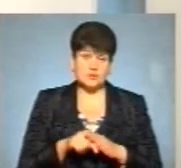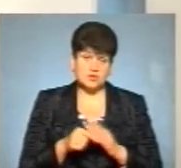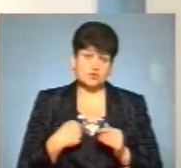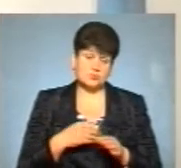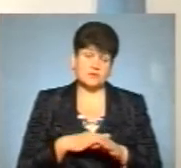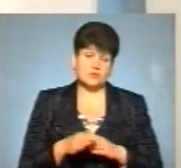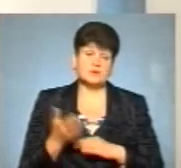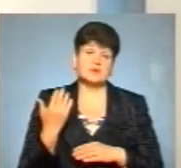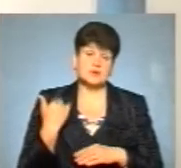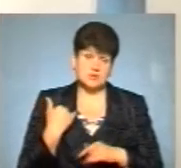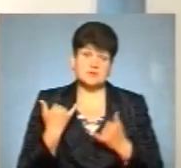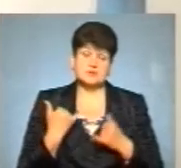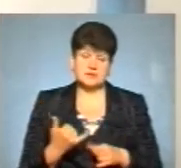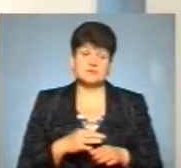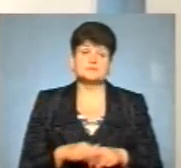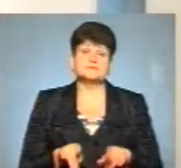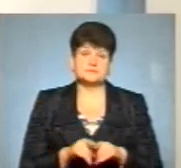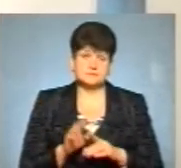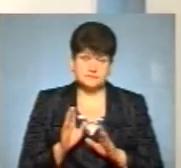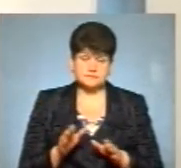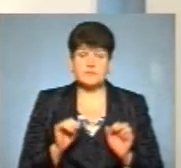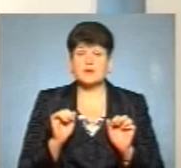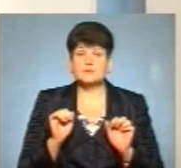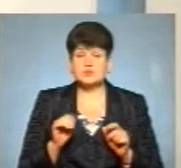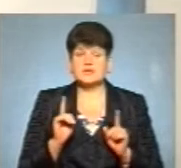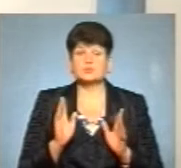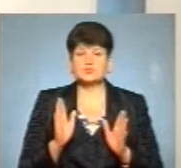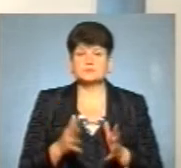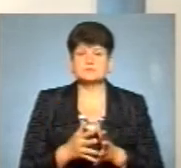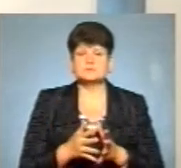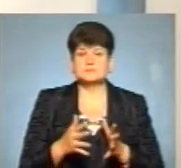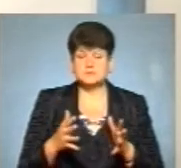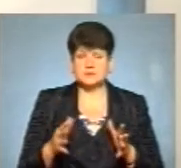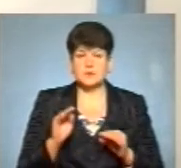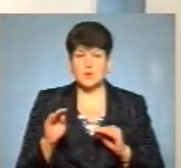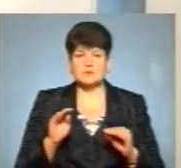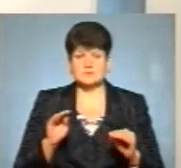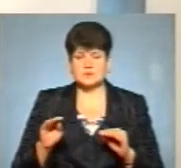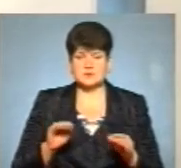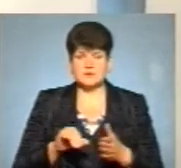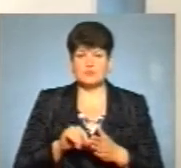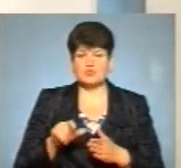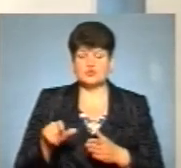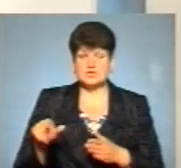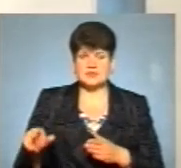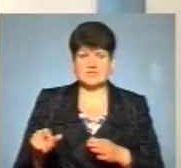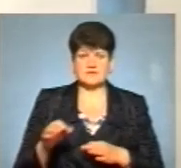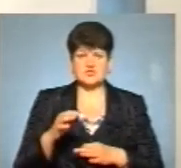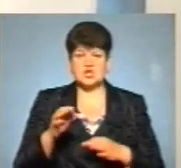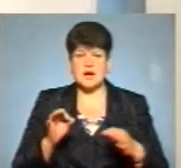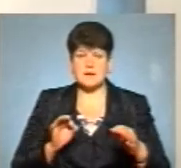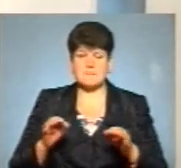і тоді, і зараз будемо дотримуватися. Навіть, можливо, буде більше, якщо ми розмістимо наших учасників в такому шахматному порядку.